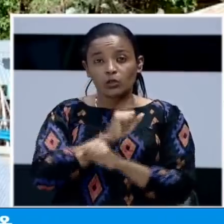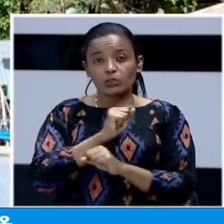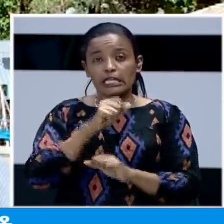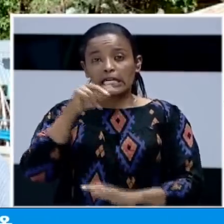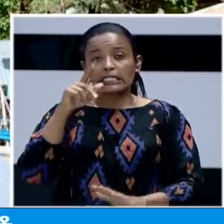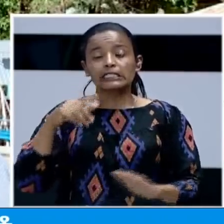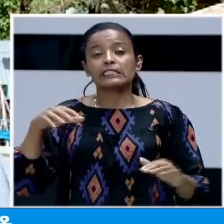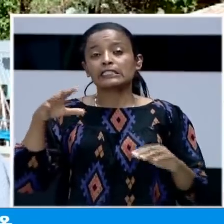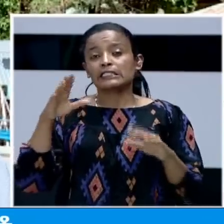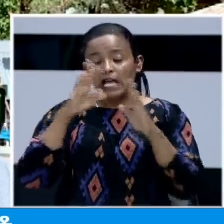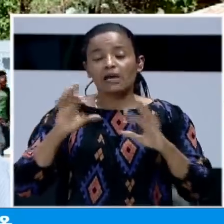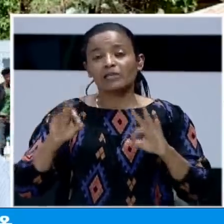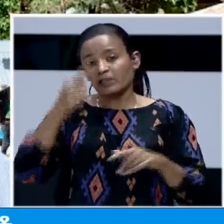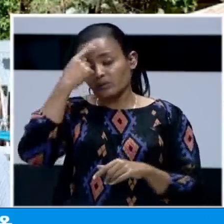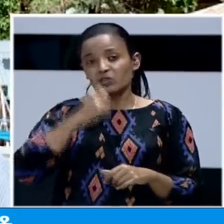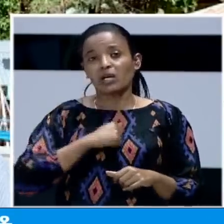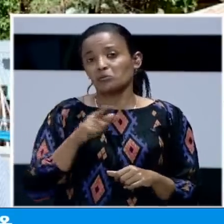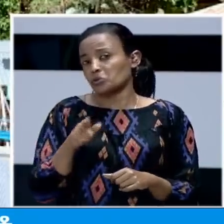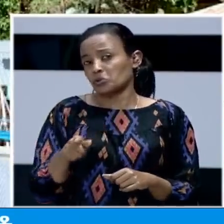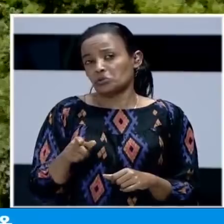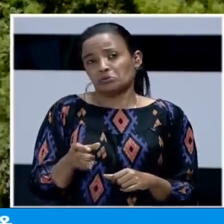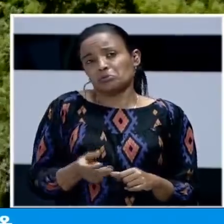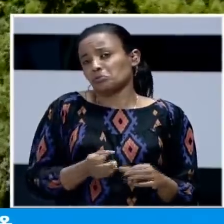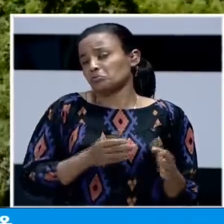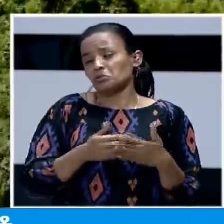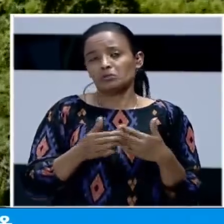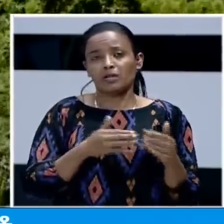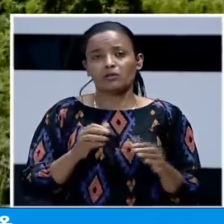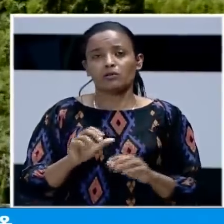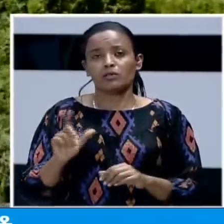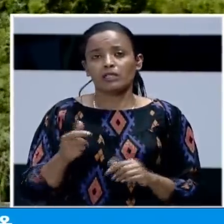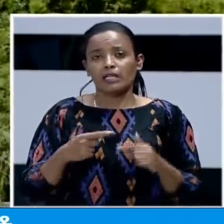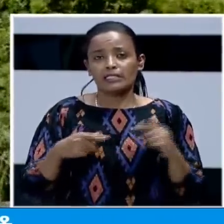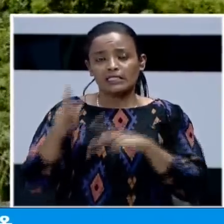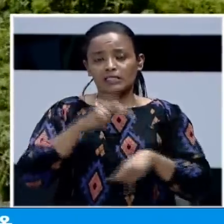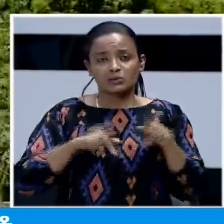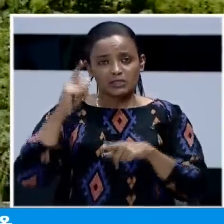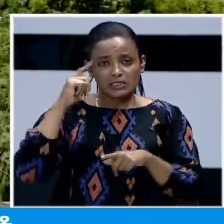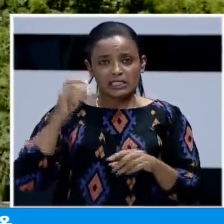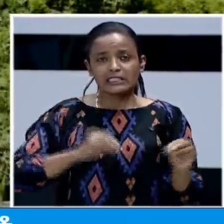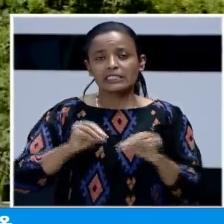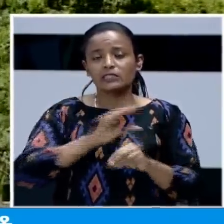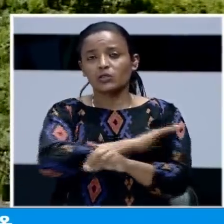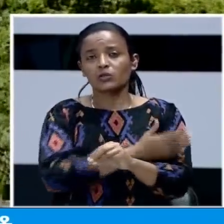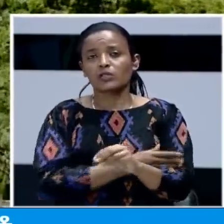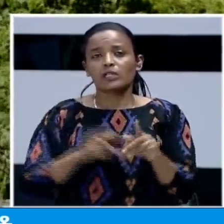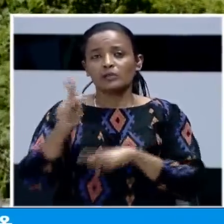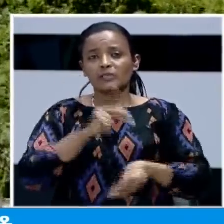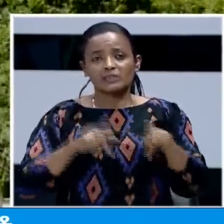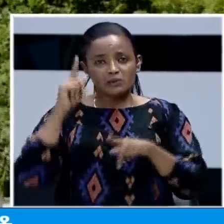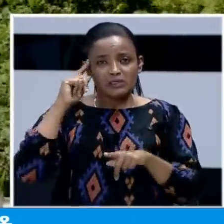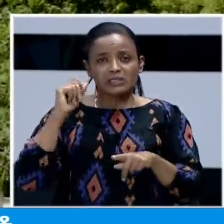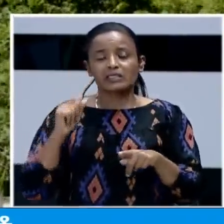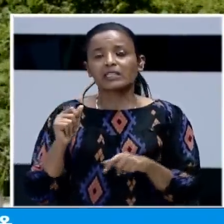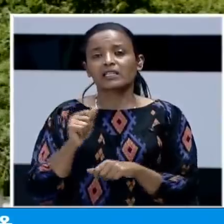زأمني سلازي زوزن يا من صورة عنو منم ما لتخوني عن صار حزب تجراي زن كسا قصو حيلتات بحزب تجراي زن اجري